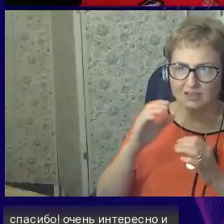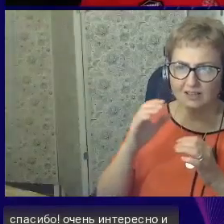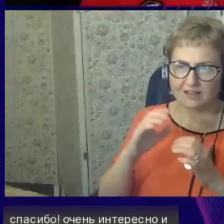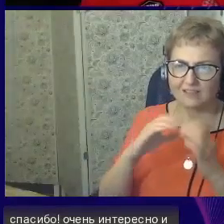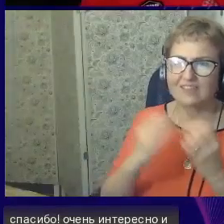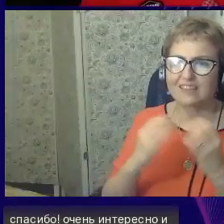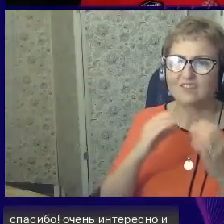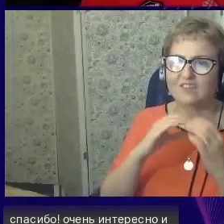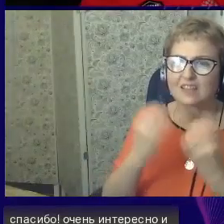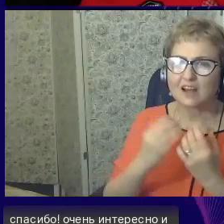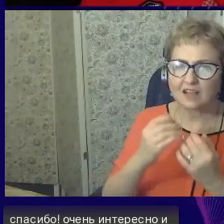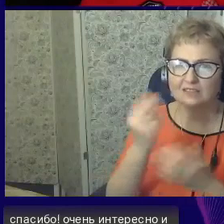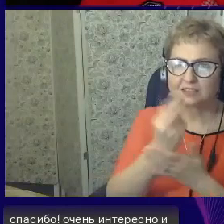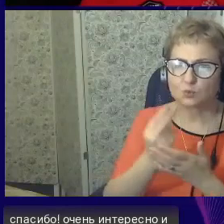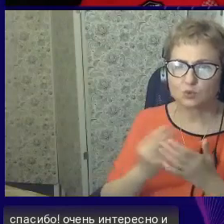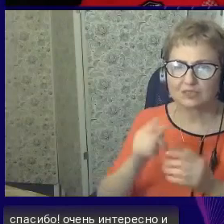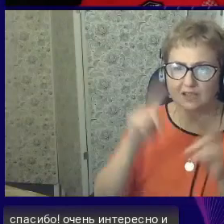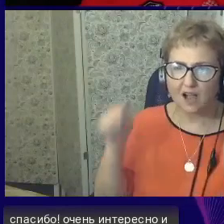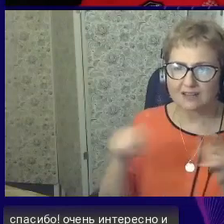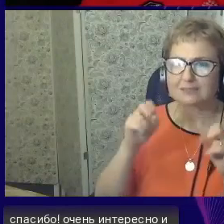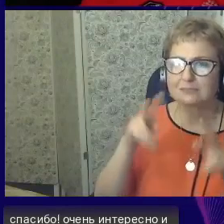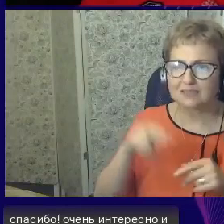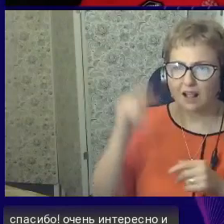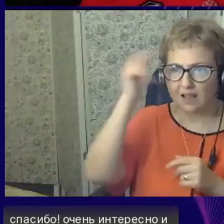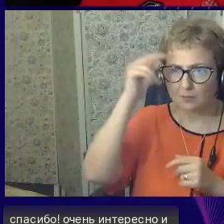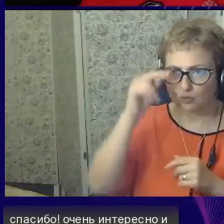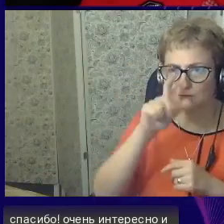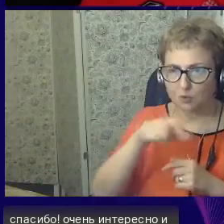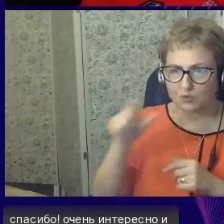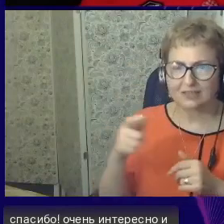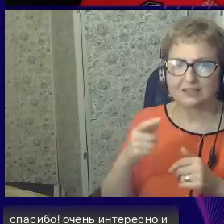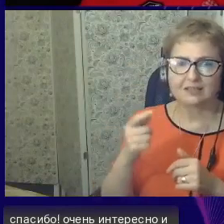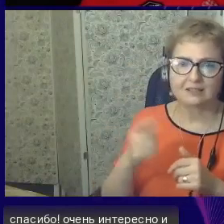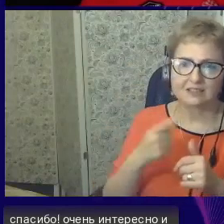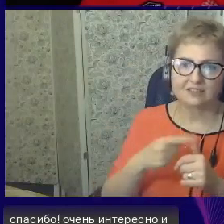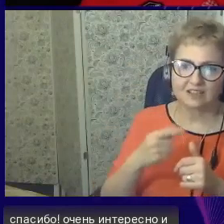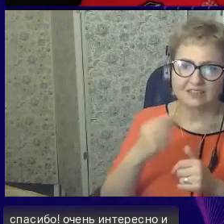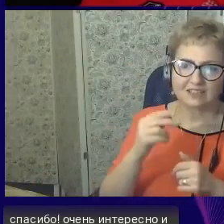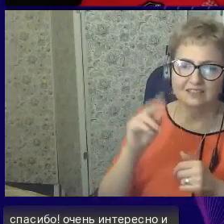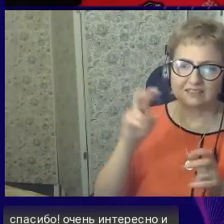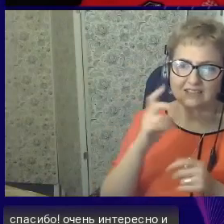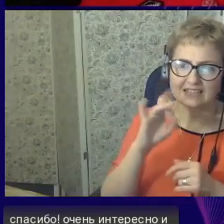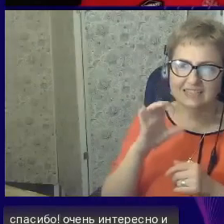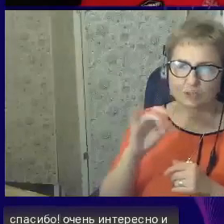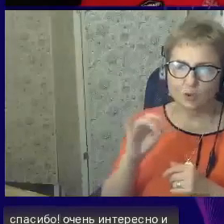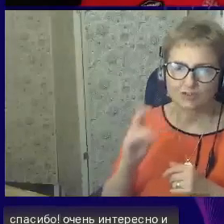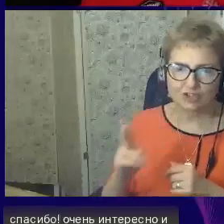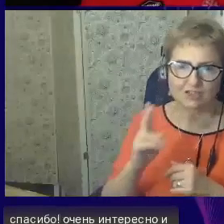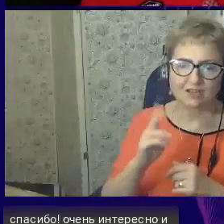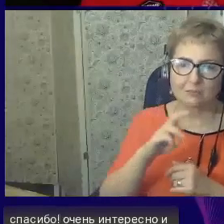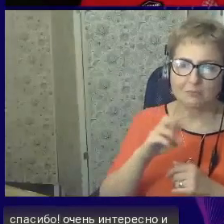ориентирования, рисуются карты специально обученными людьми, называются они рисовщики или мапперы,